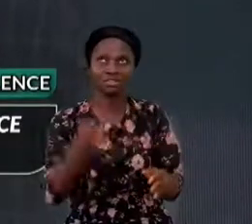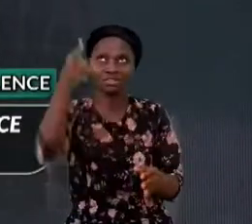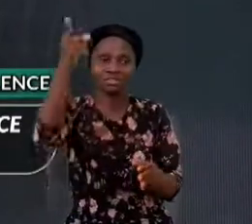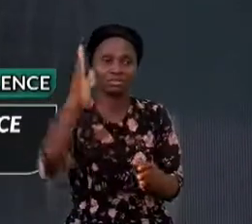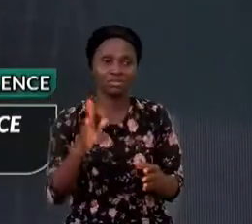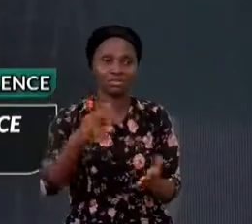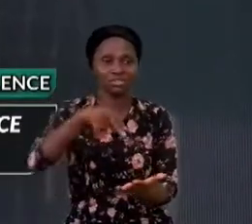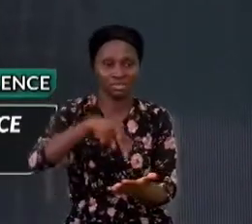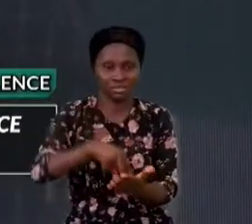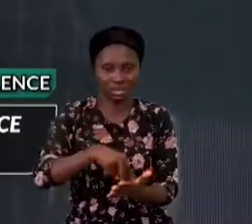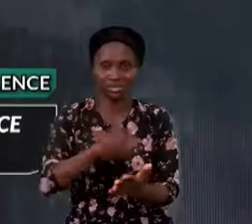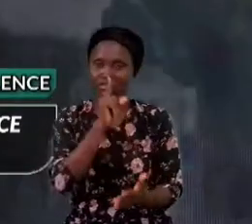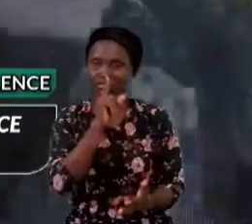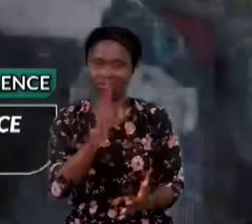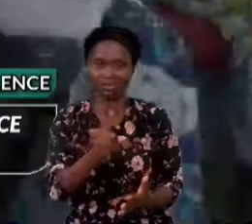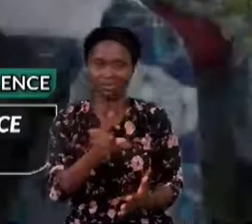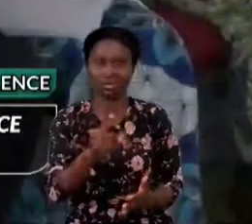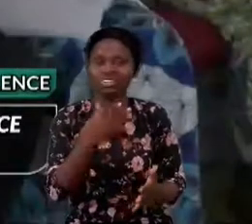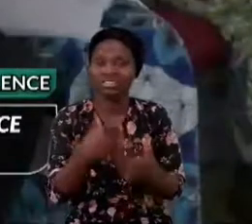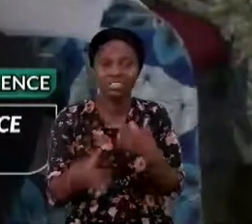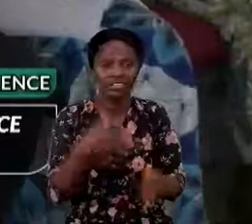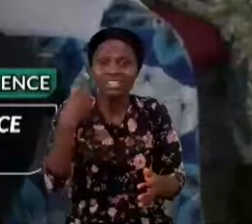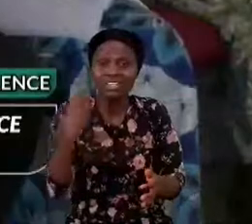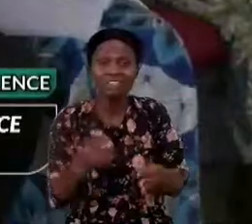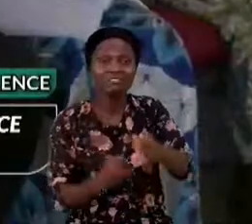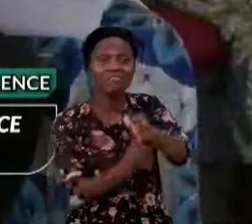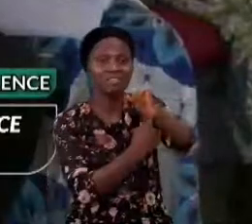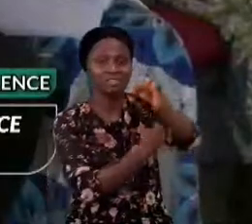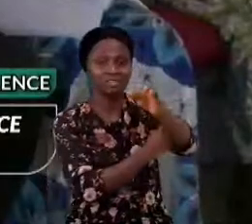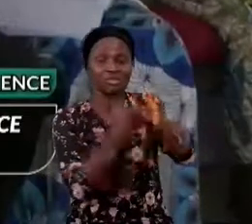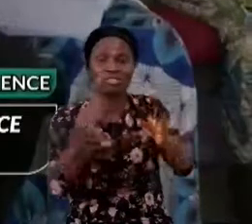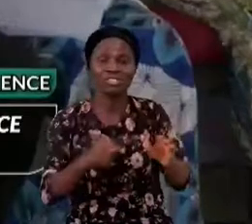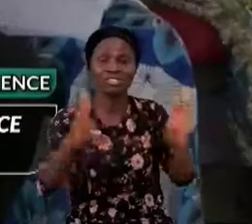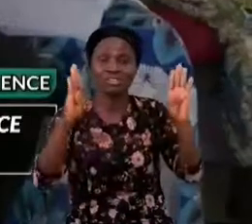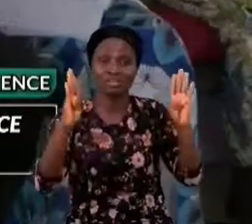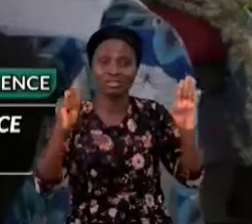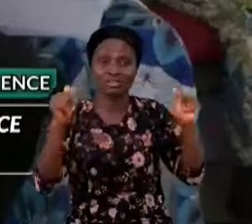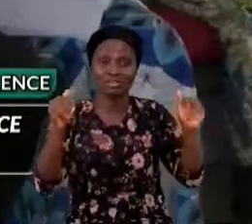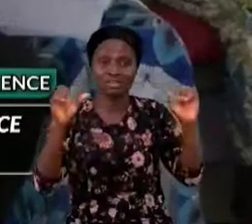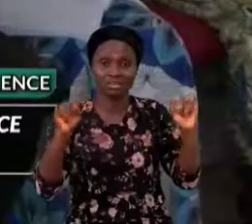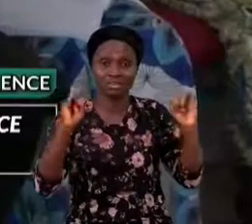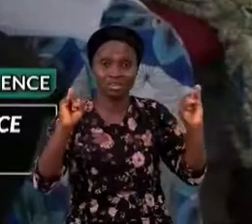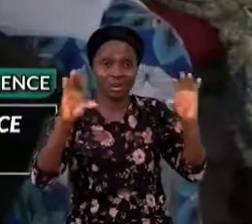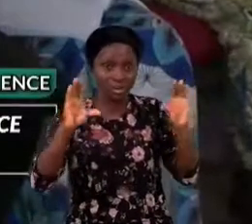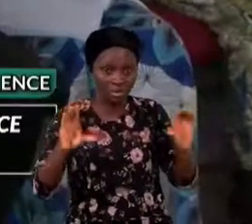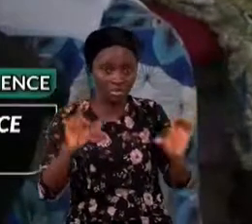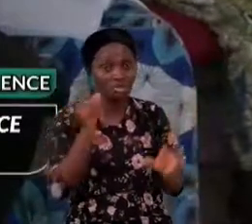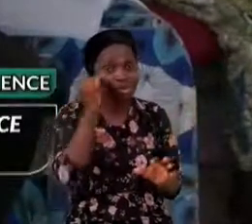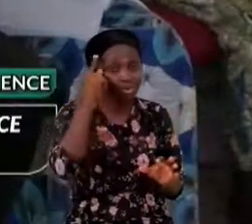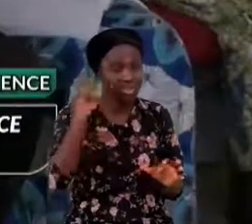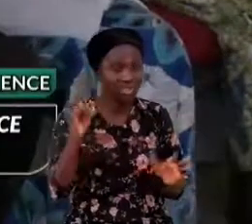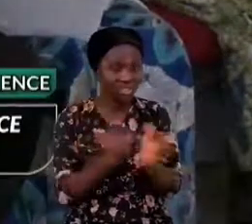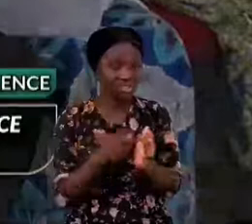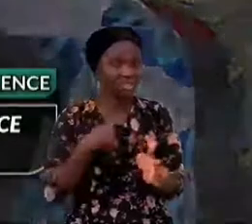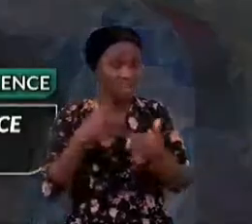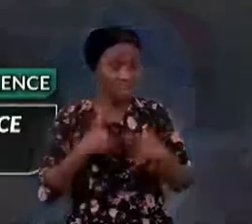les connaissances de base que nous avons, que Dieu est, et que Dieu demeure toujours le même, que